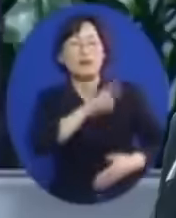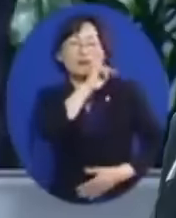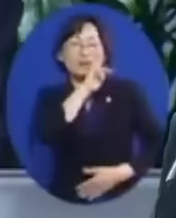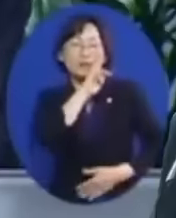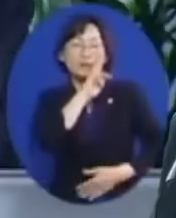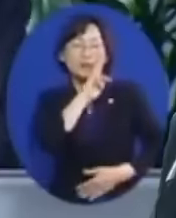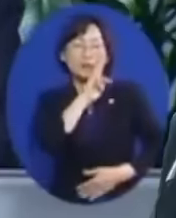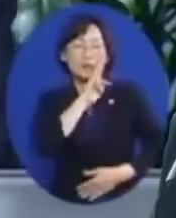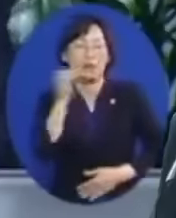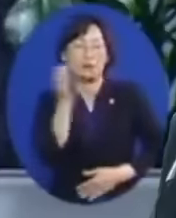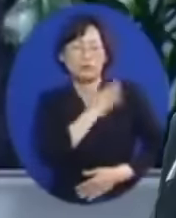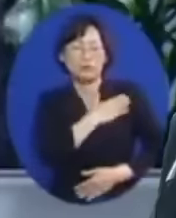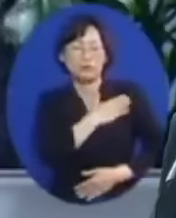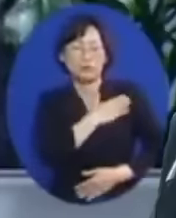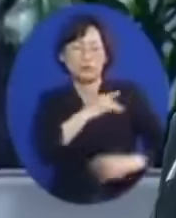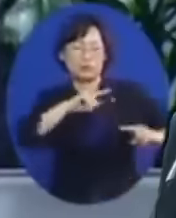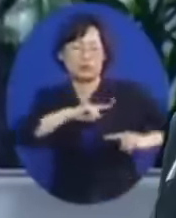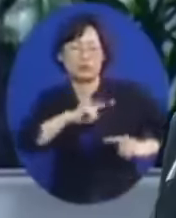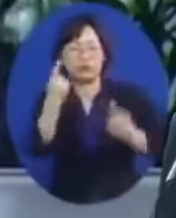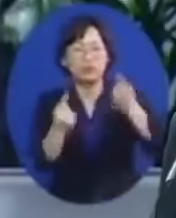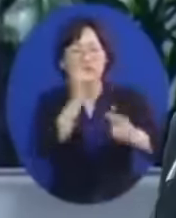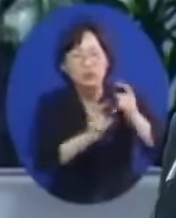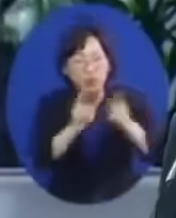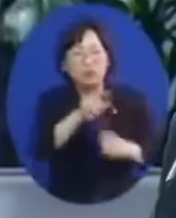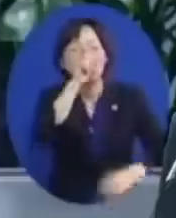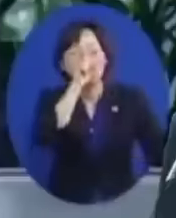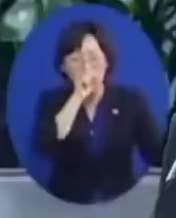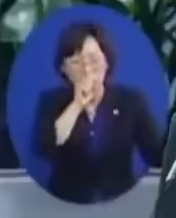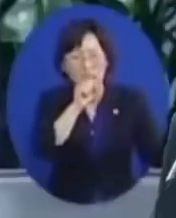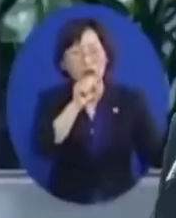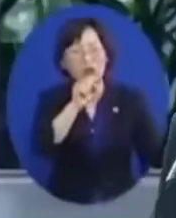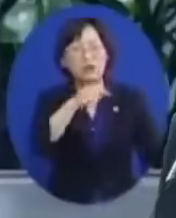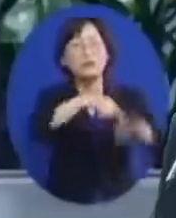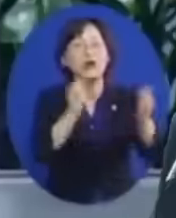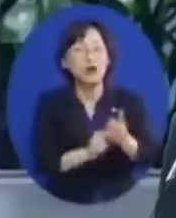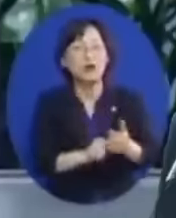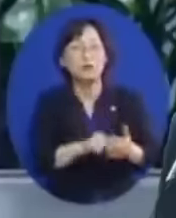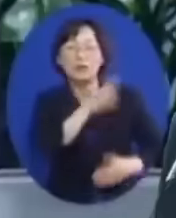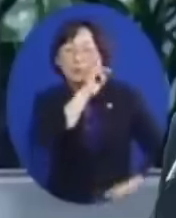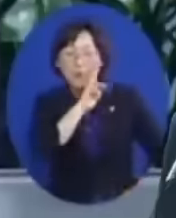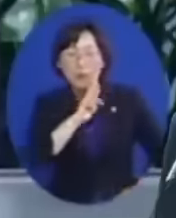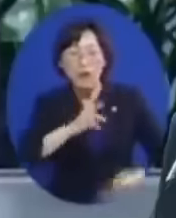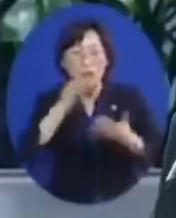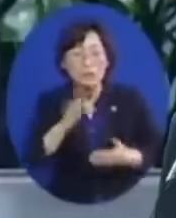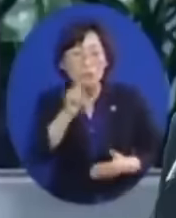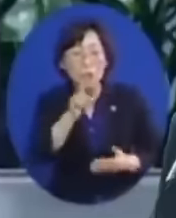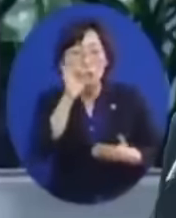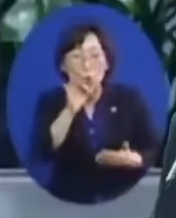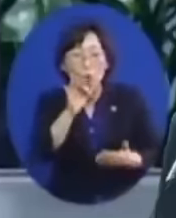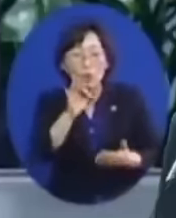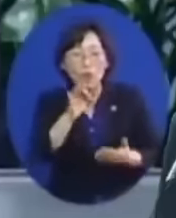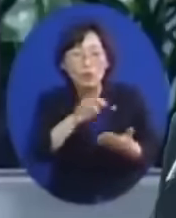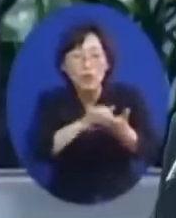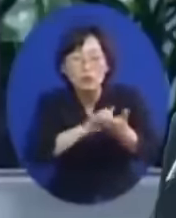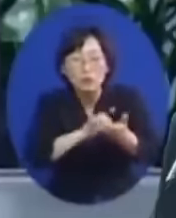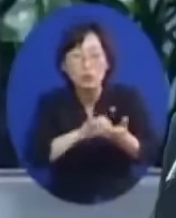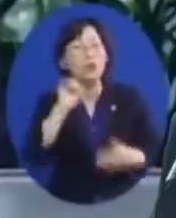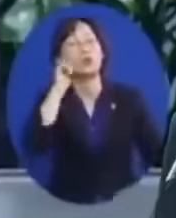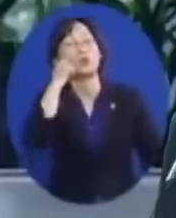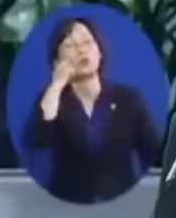것이 부귀 영화 공연보다 훨씬 낫다는 것입니다. 마음의 평화의 가치는 돈으로 계산할 수가 없는